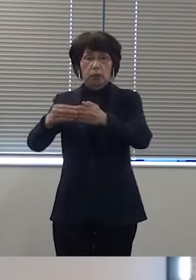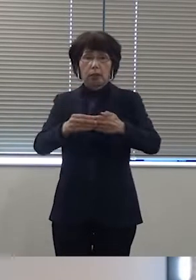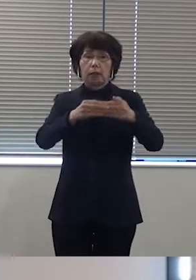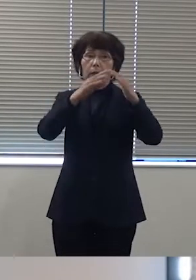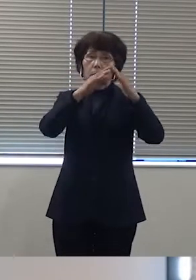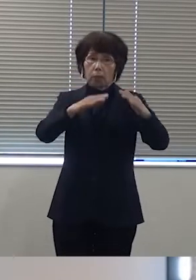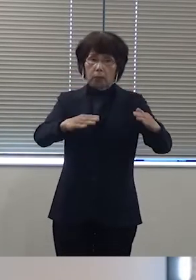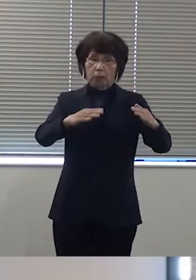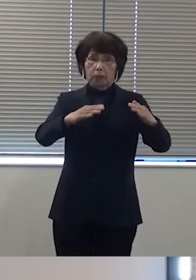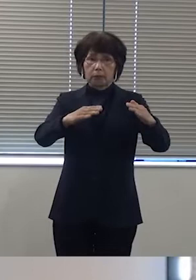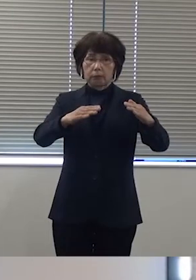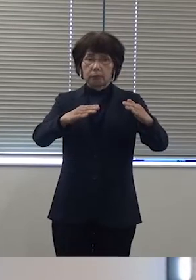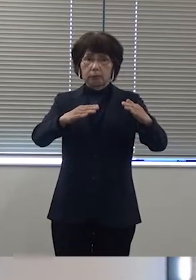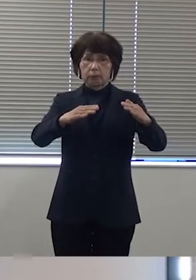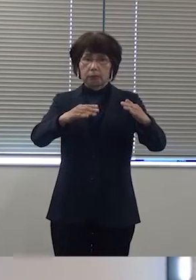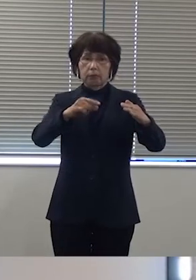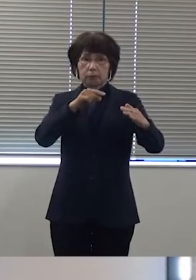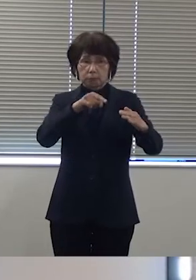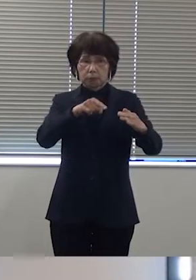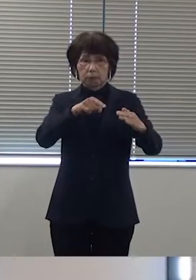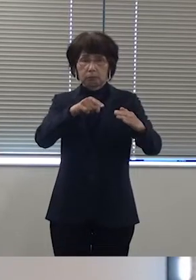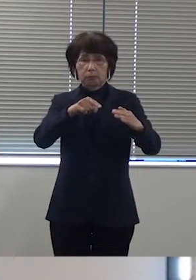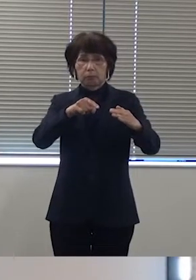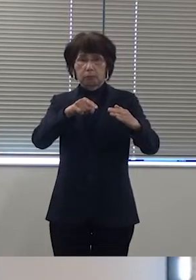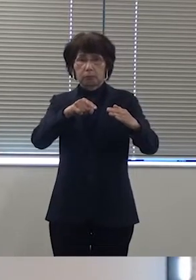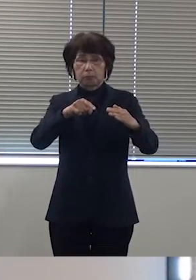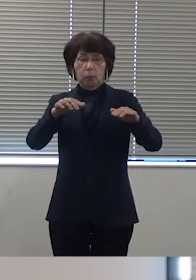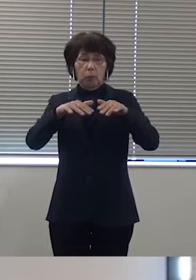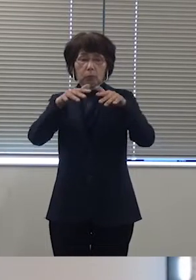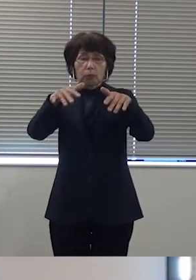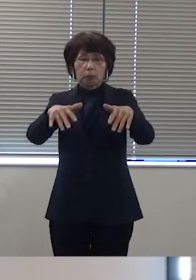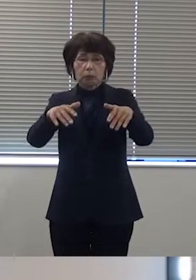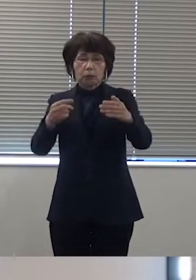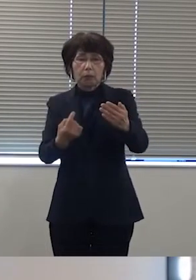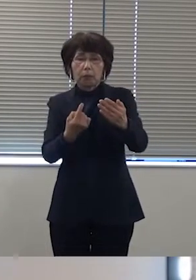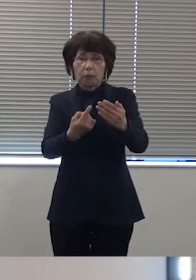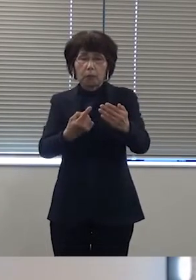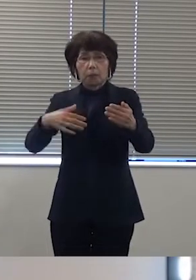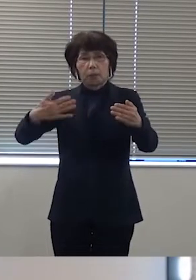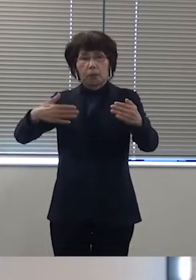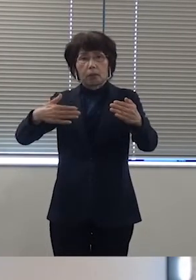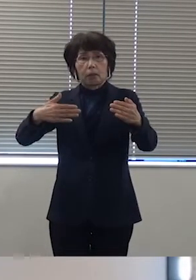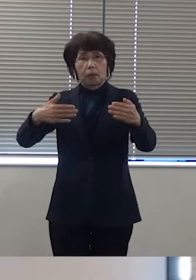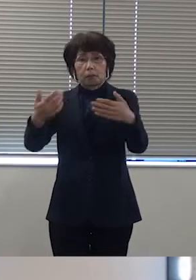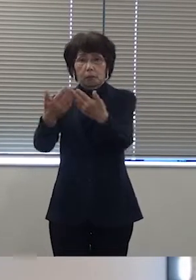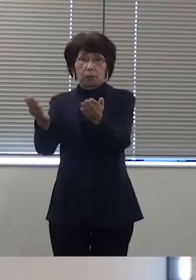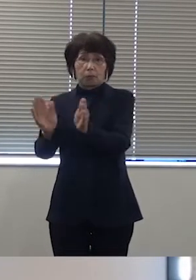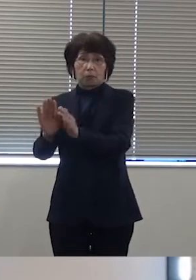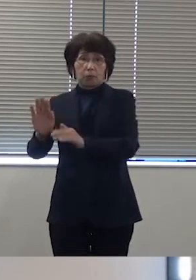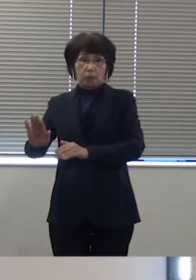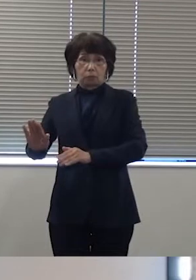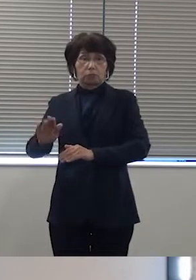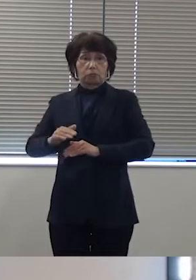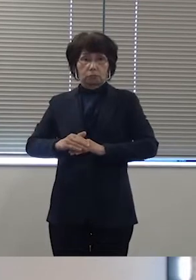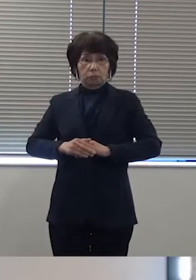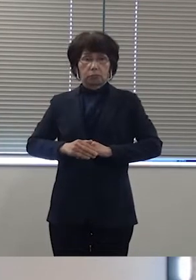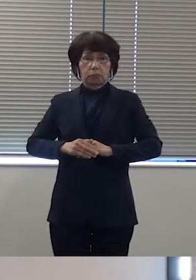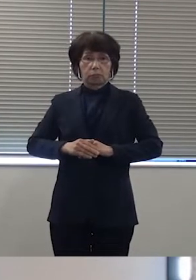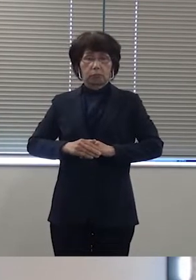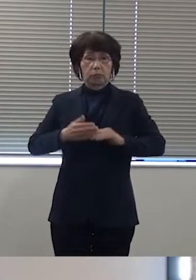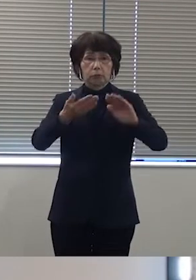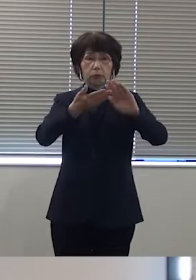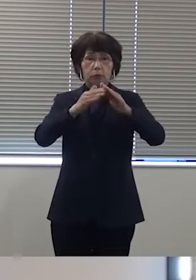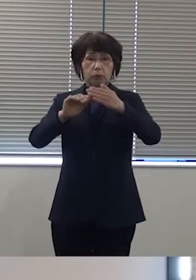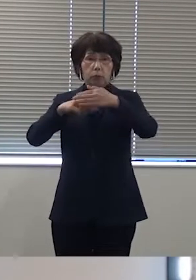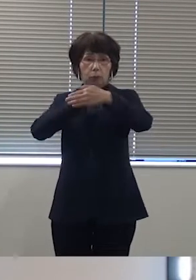織にまだ加盟してないところもあるので、町内会への加入の促進の事業費とか、まあ、そういう事業に対